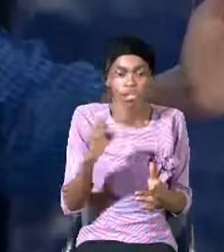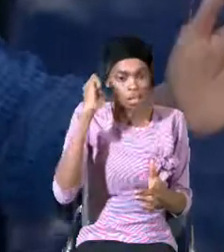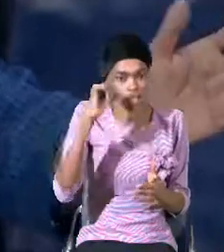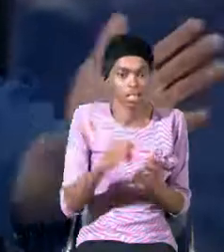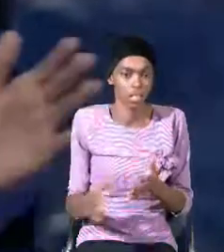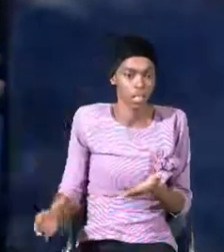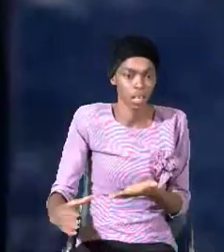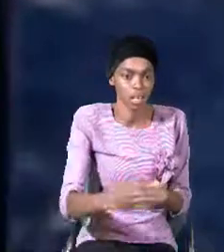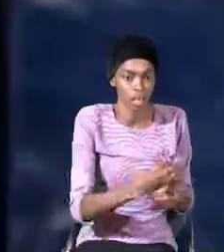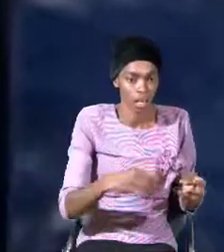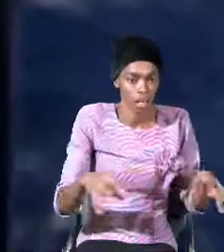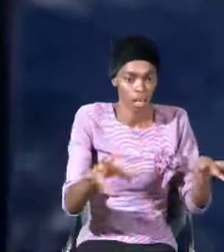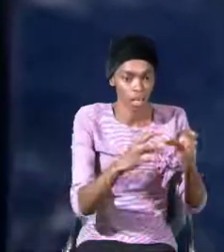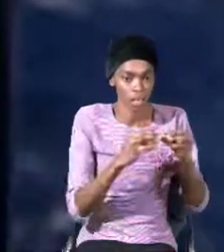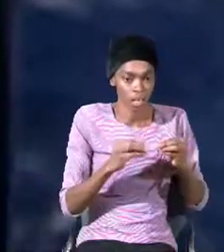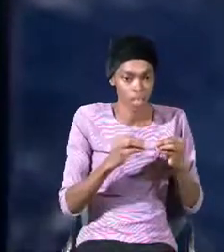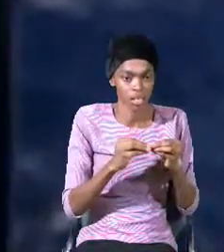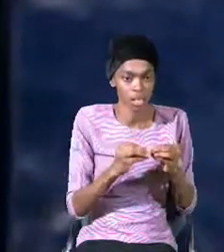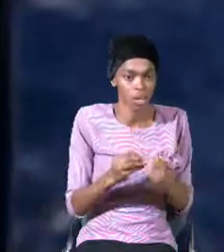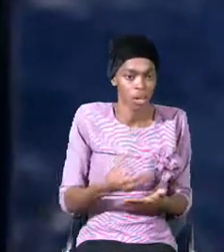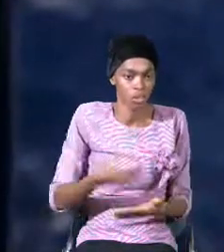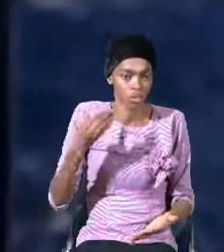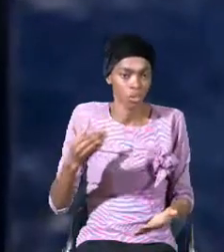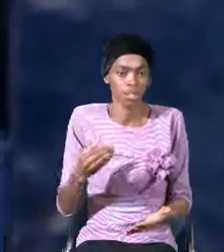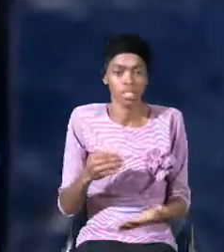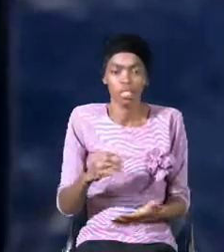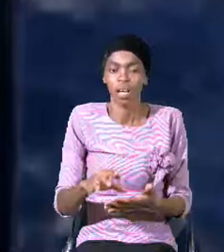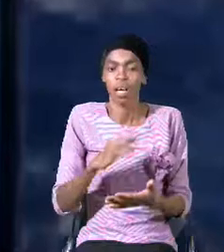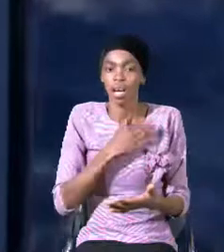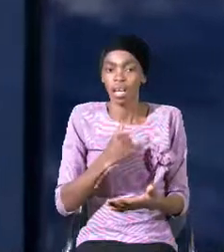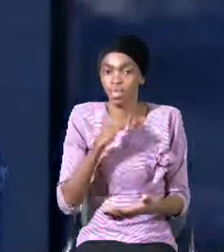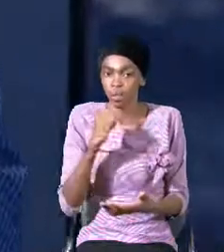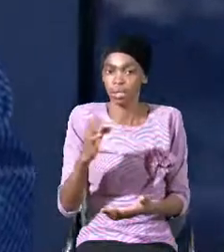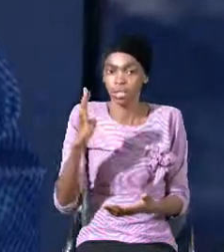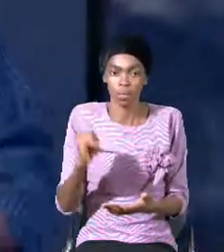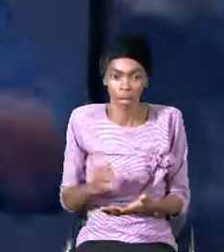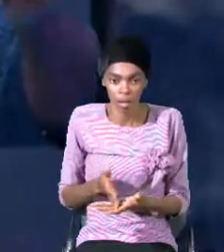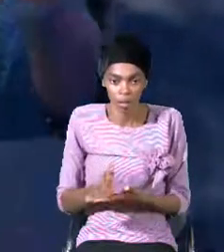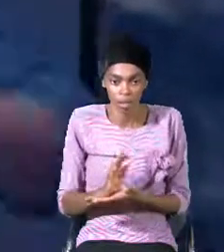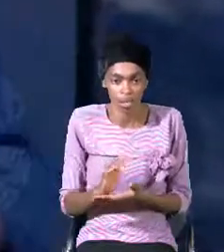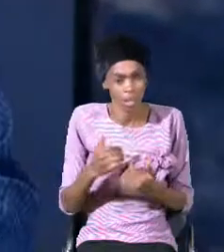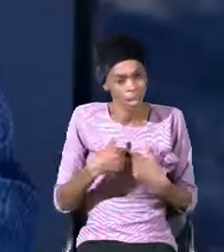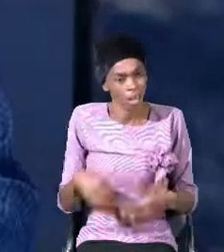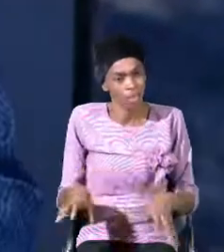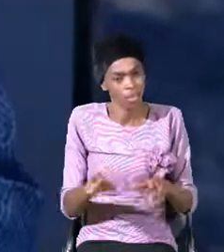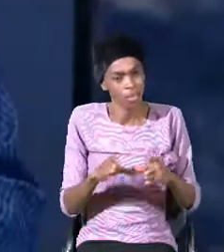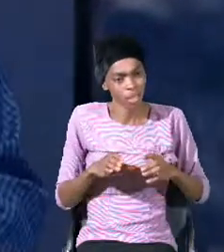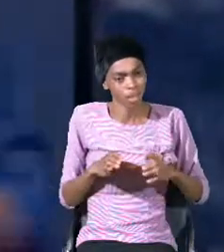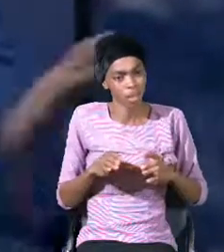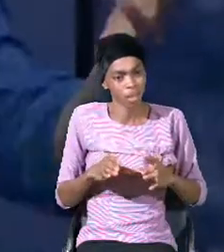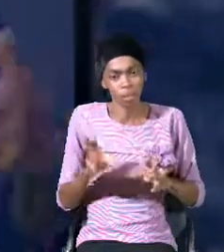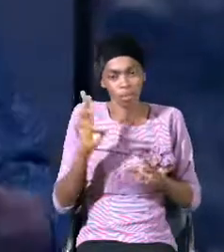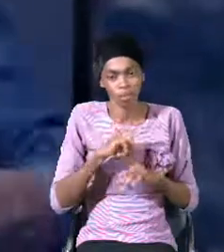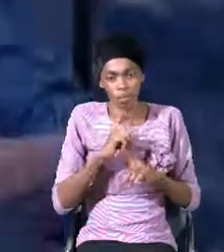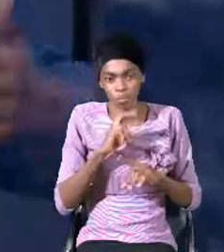qui amasse des richesses injustement. Il a des diplômes par